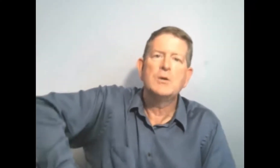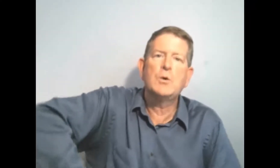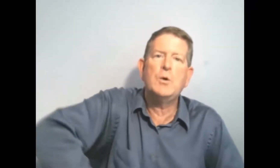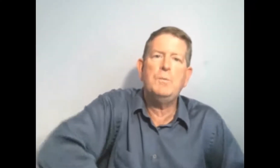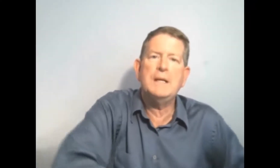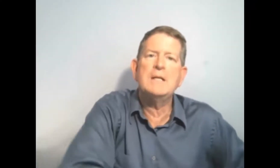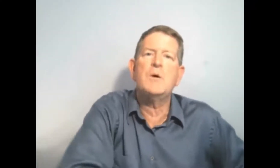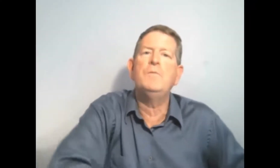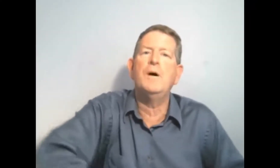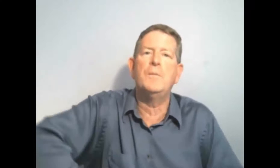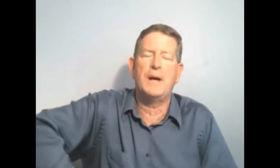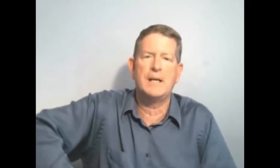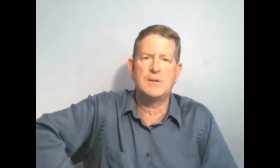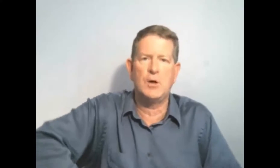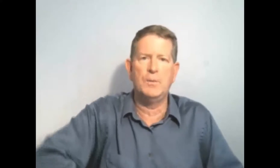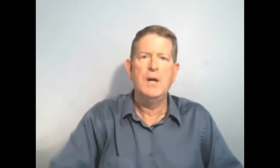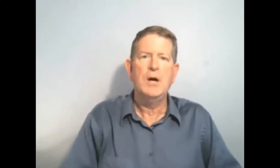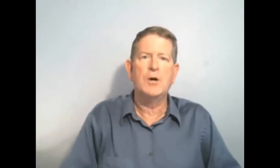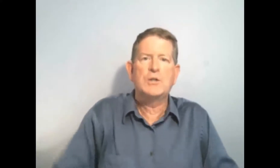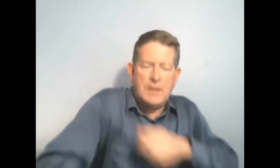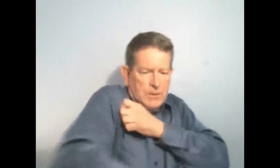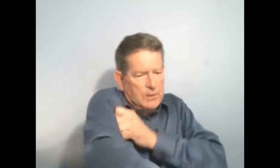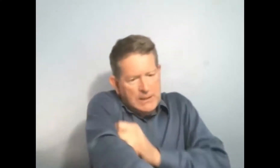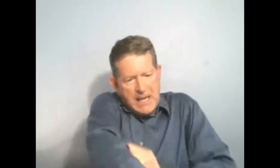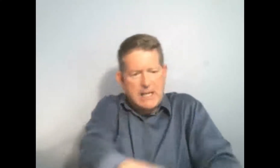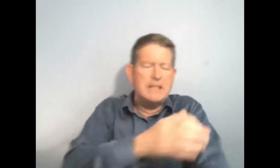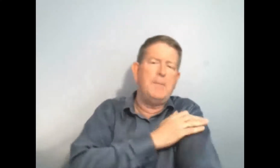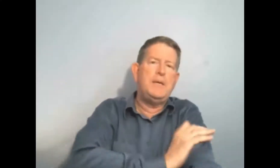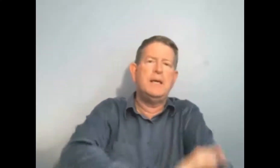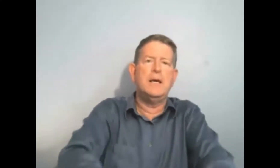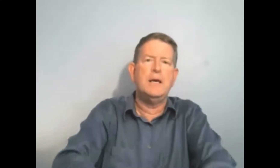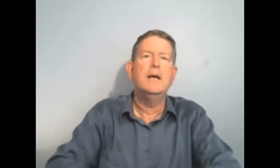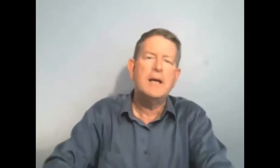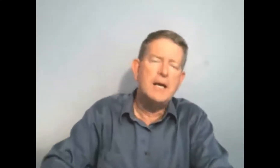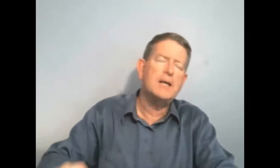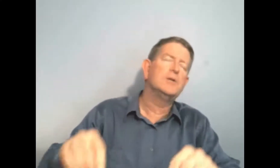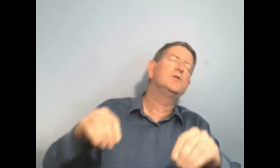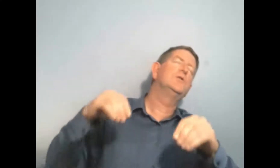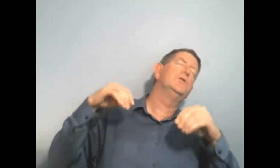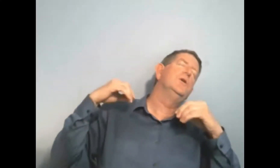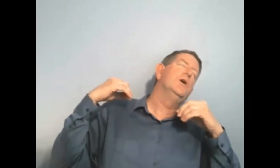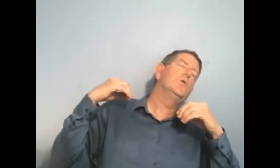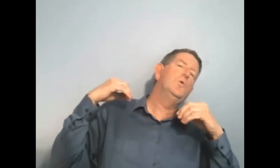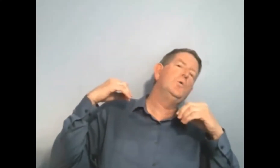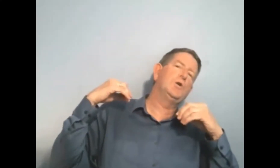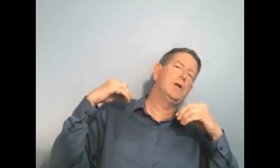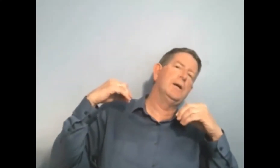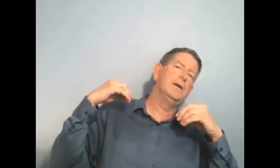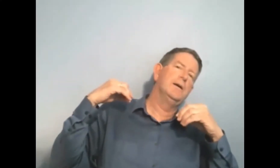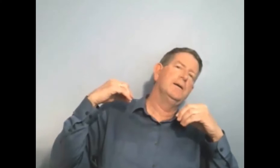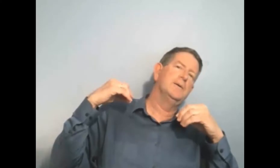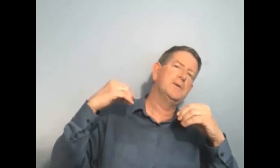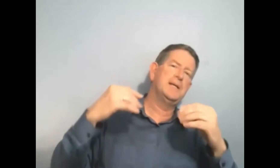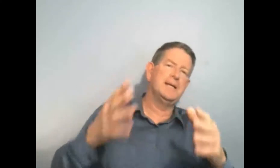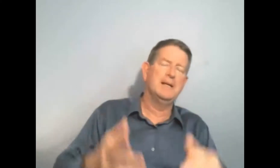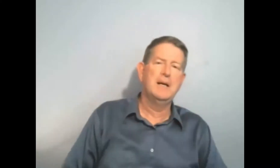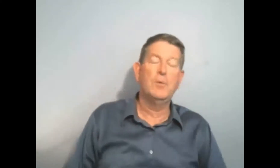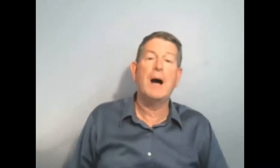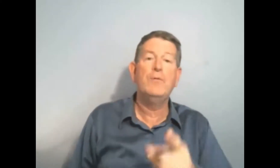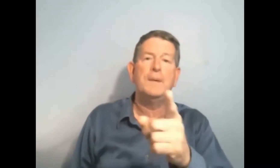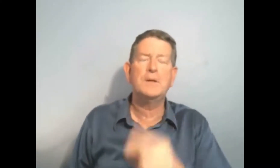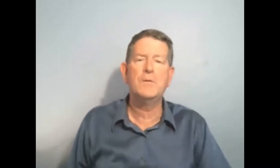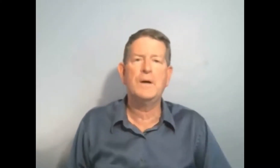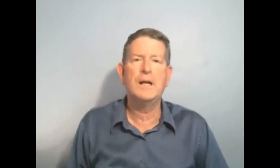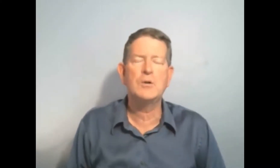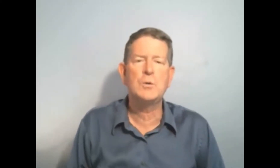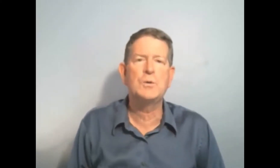verbe. S'occuper des enfants, par exemple. Ensuite, se déshabiller et se coucher. Ok. Bon,